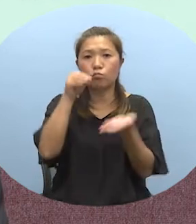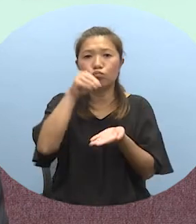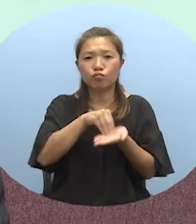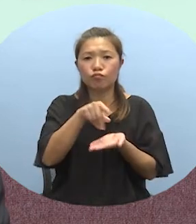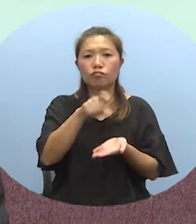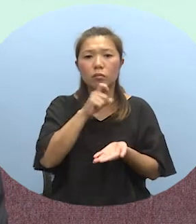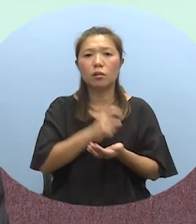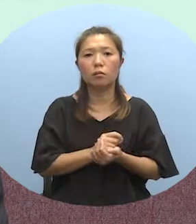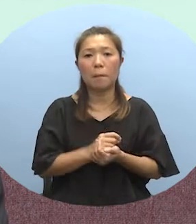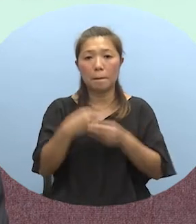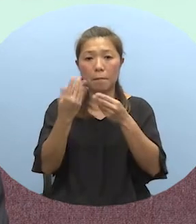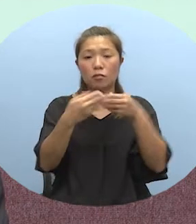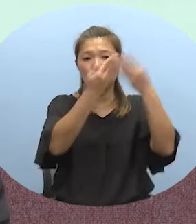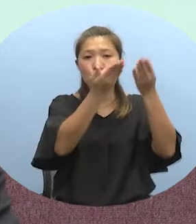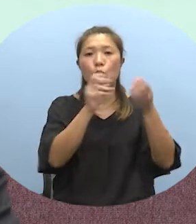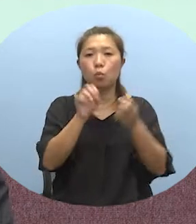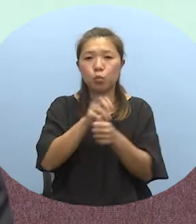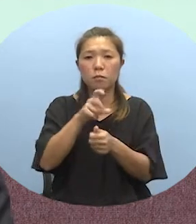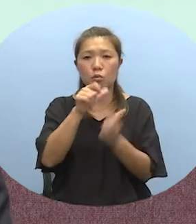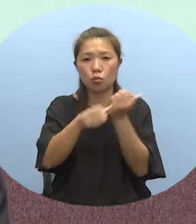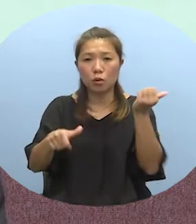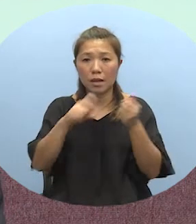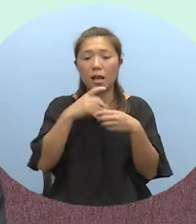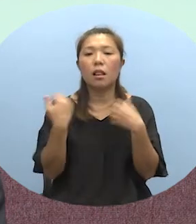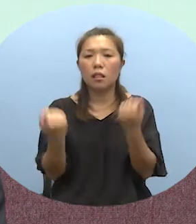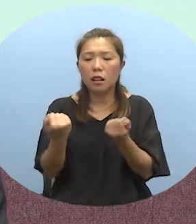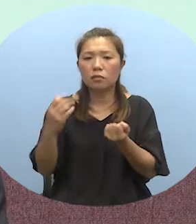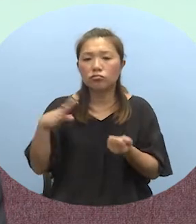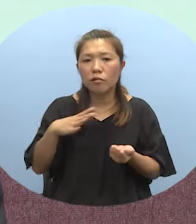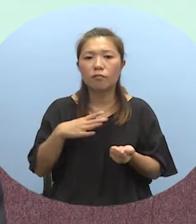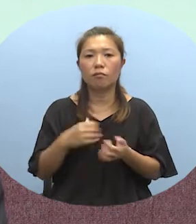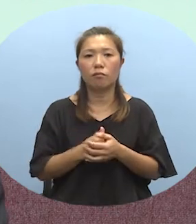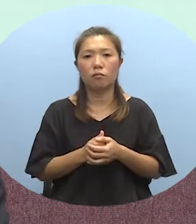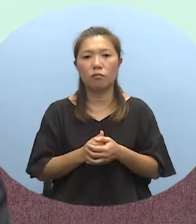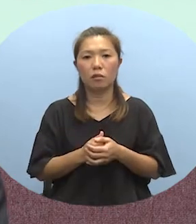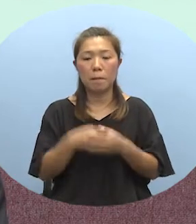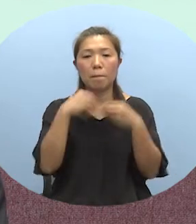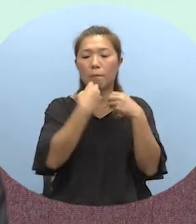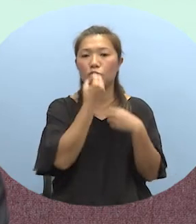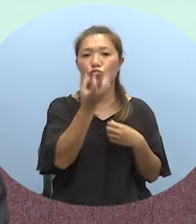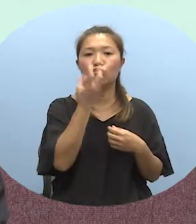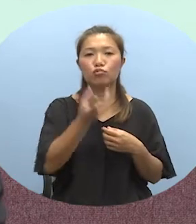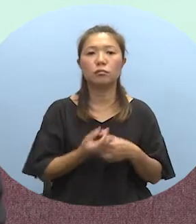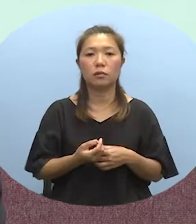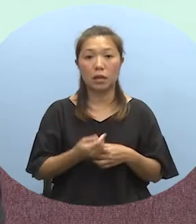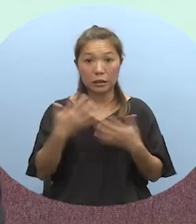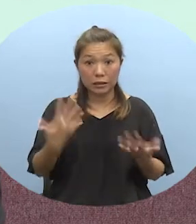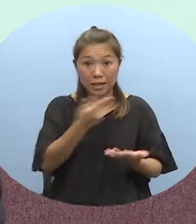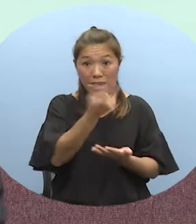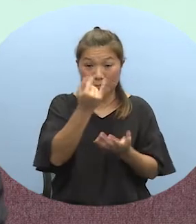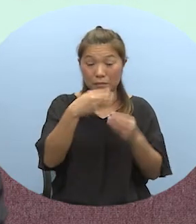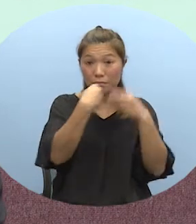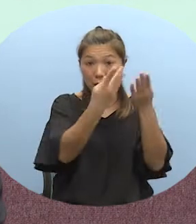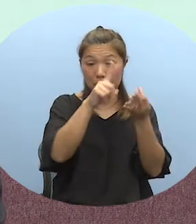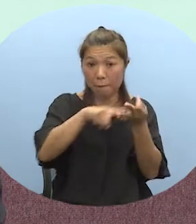定提名顧問委員會只可以就嗰啲一般嘅情況咧去俾意見，對於佢係咪有效，